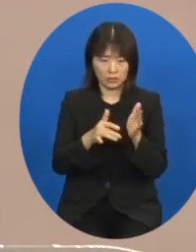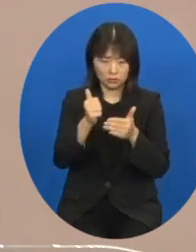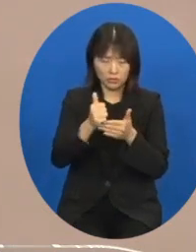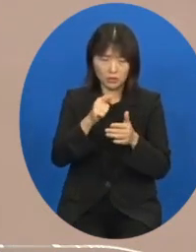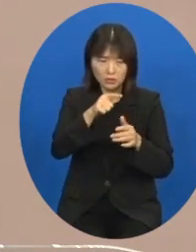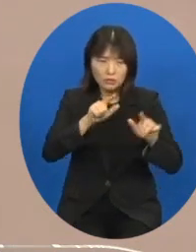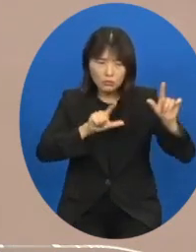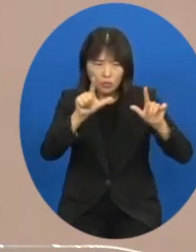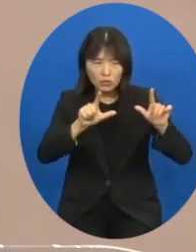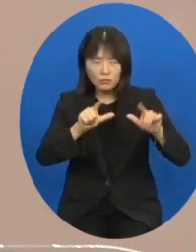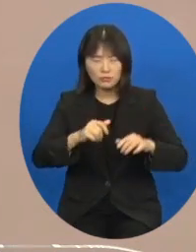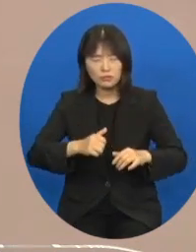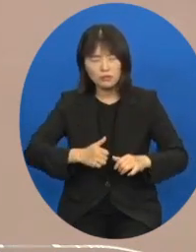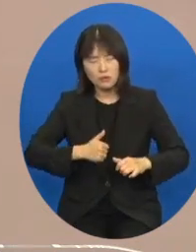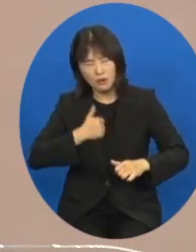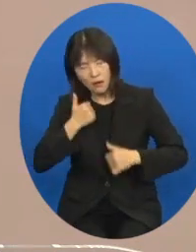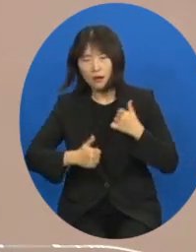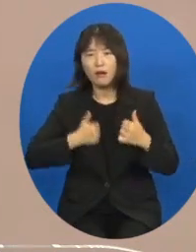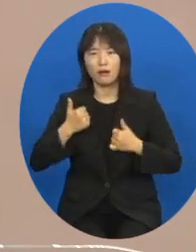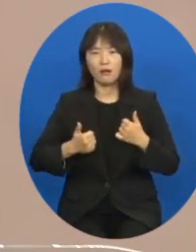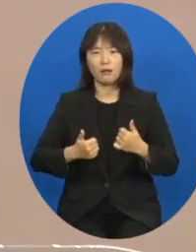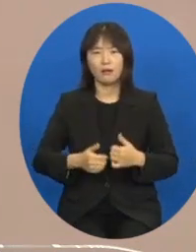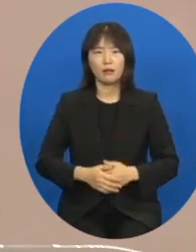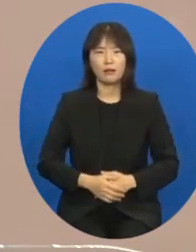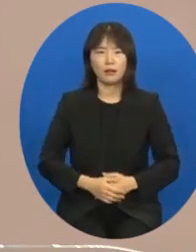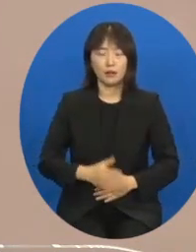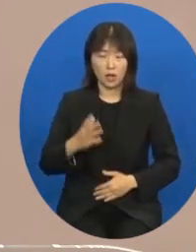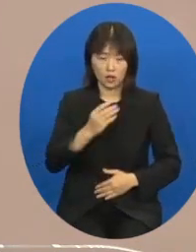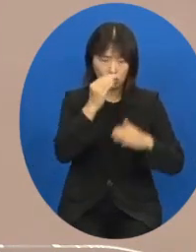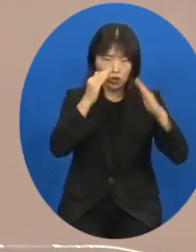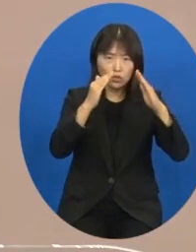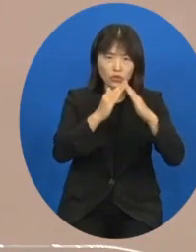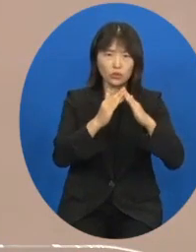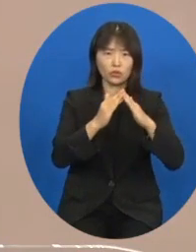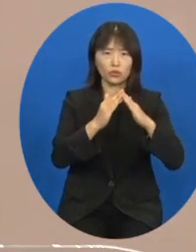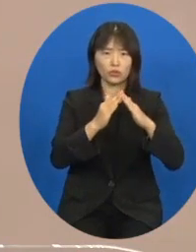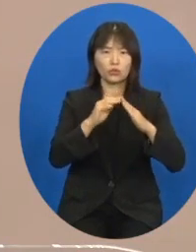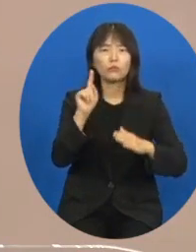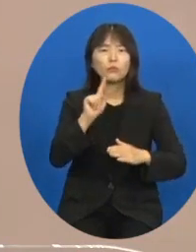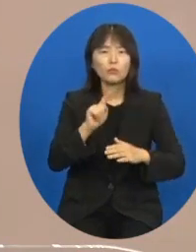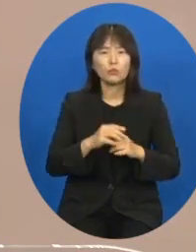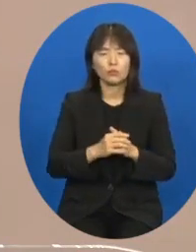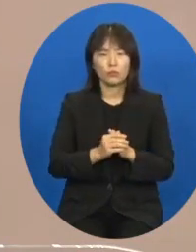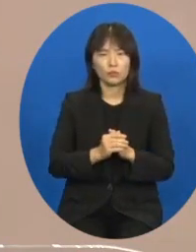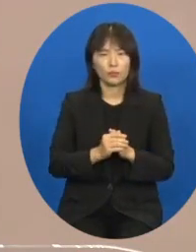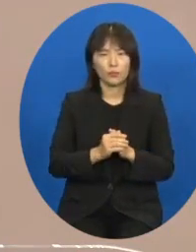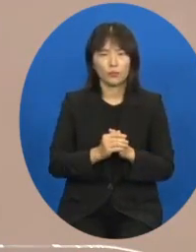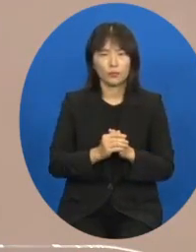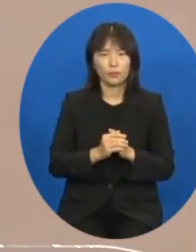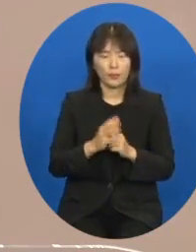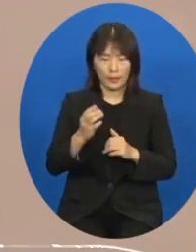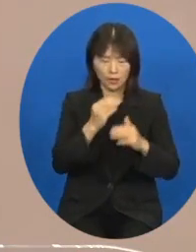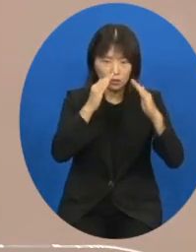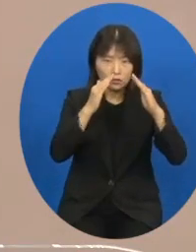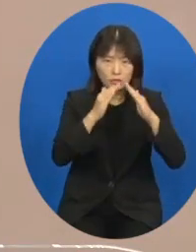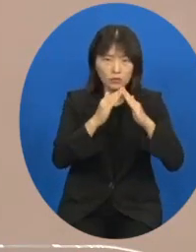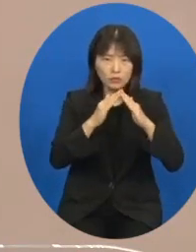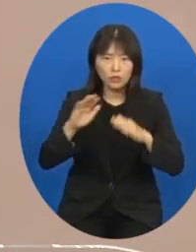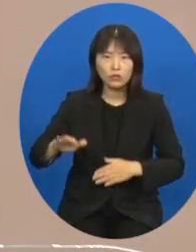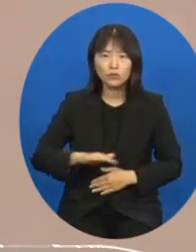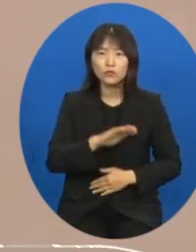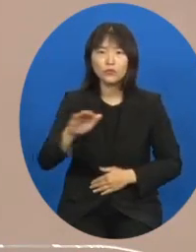모습에 진노하신 겁니다. 성전이라는 곳이 도대체 어떤 곳인가? 성전은